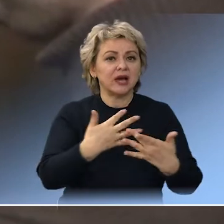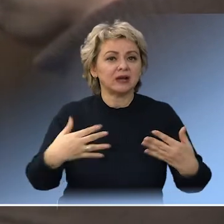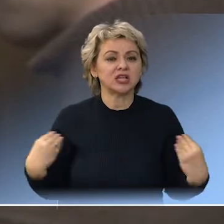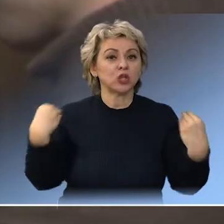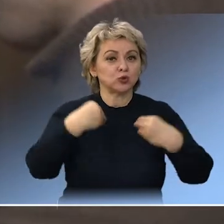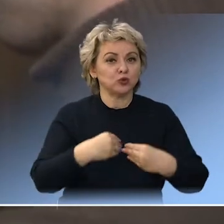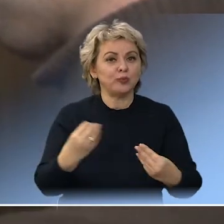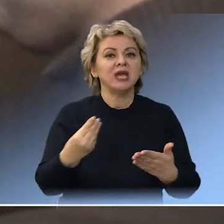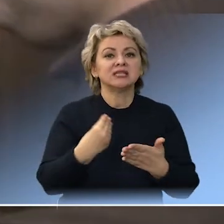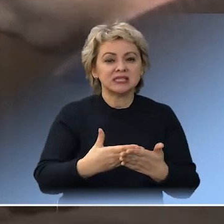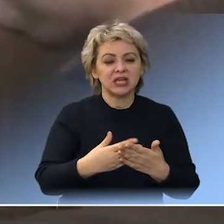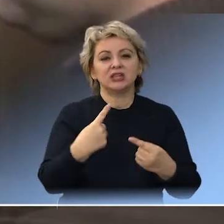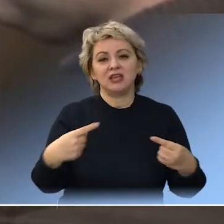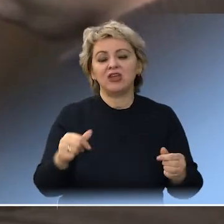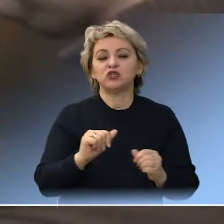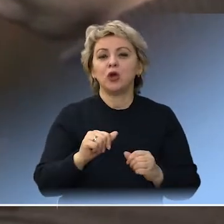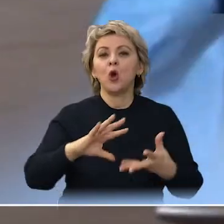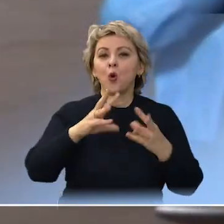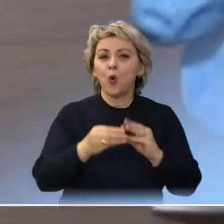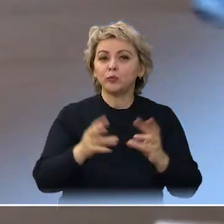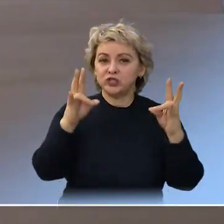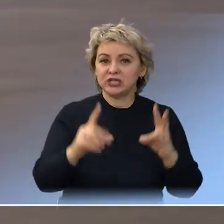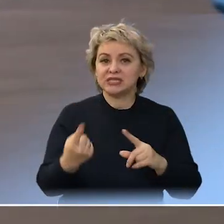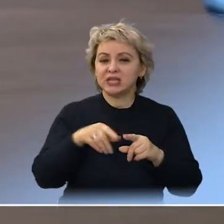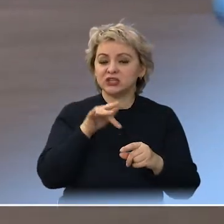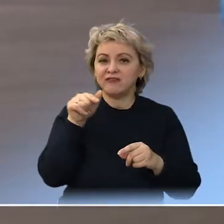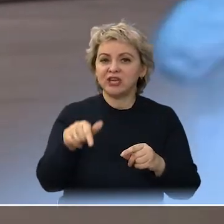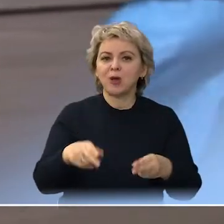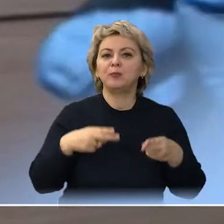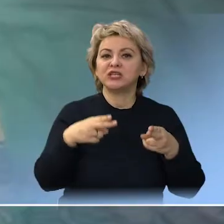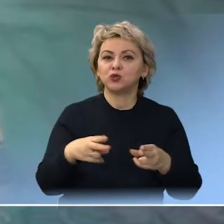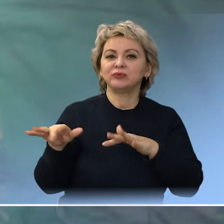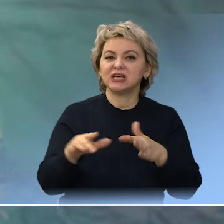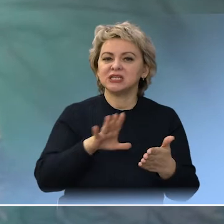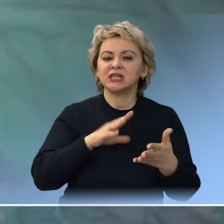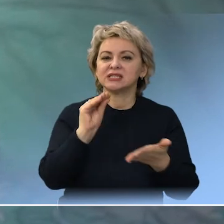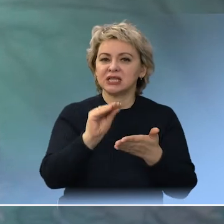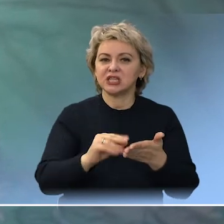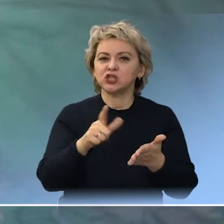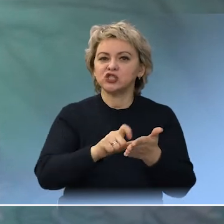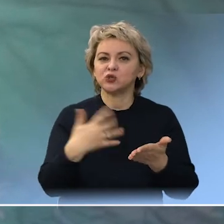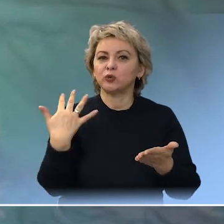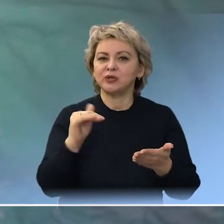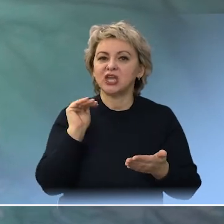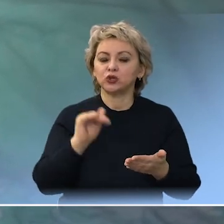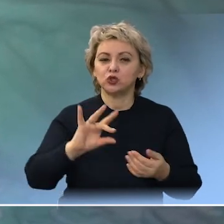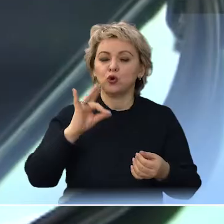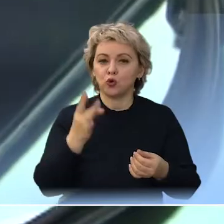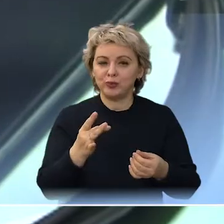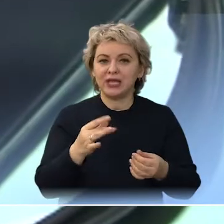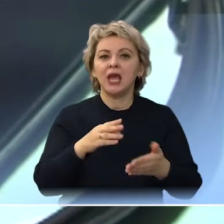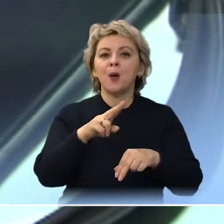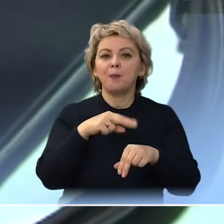меховые изделия и другие ценные вещи. Общий ущерб за это время его преступных деяний составил порядка 750 тысяч